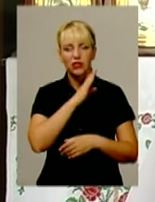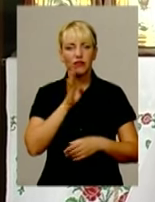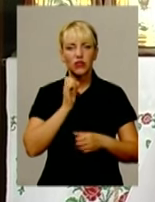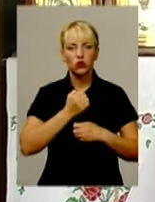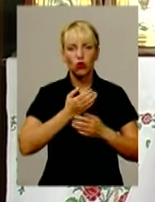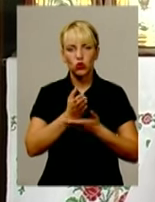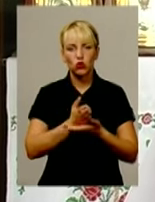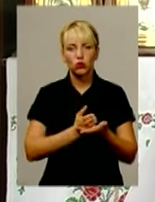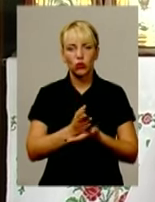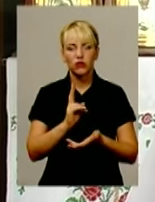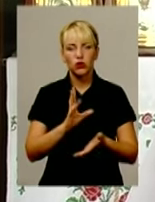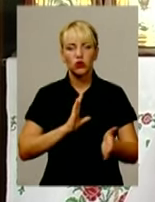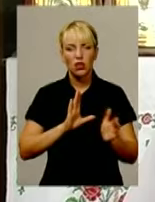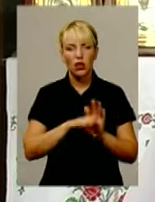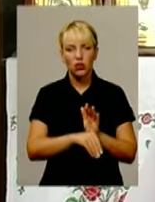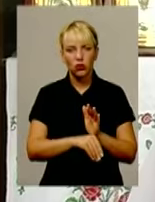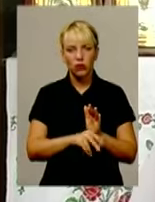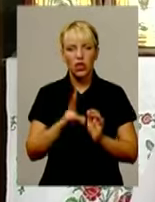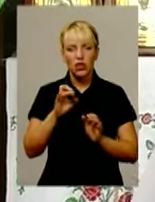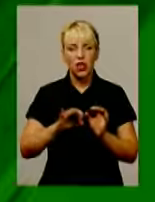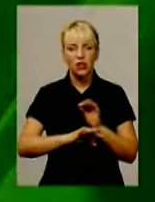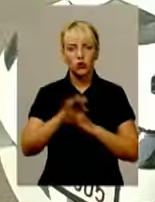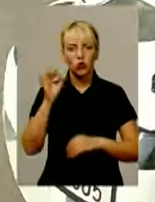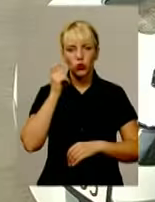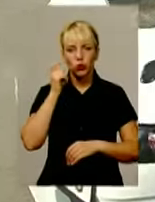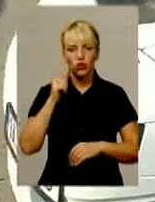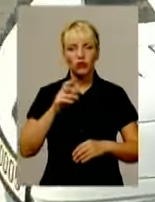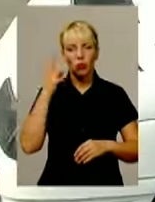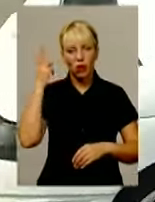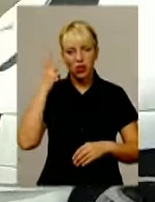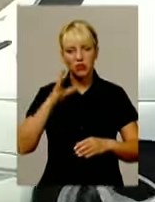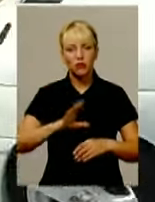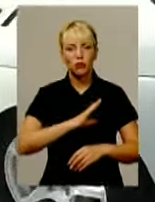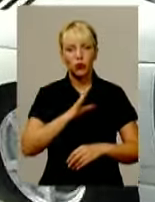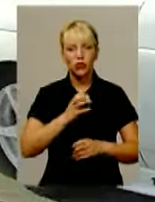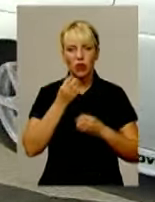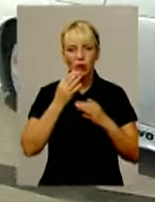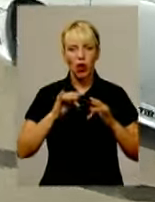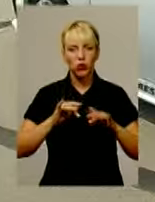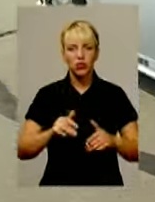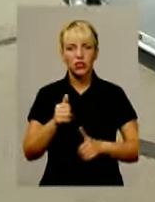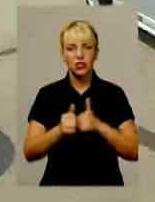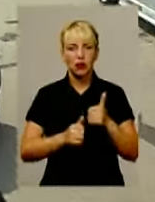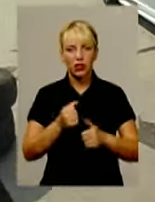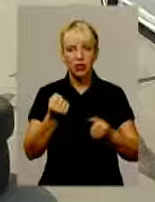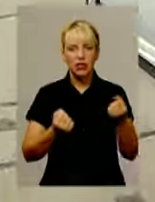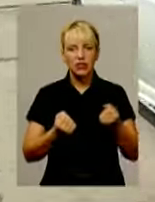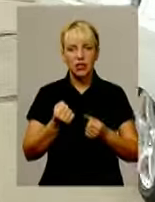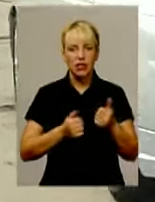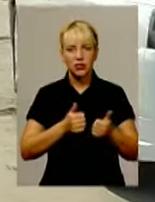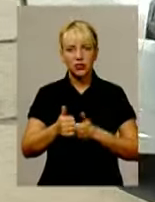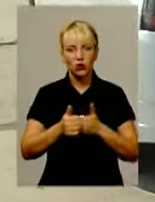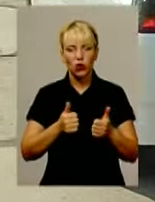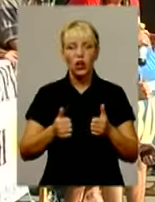військовослужбовців, які загинули на сході України. У Хмельницькому відбулися благодійні змагання з дрехрейсингу. Хмельничани